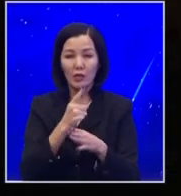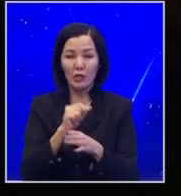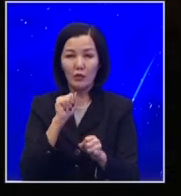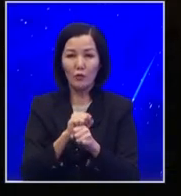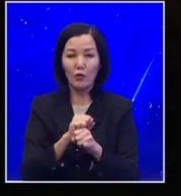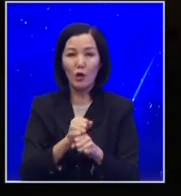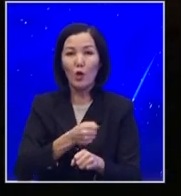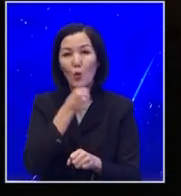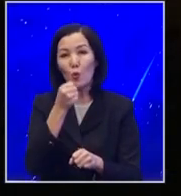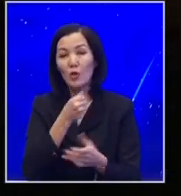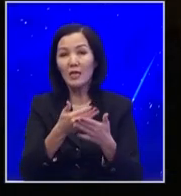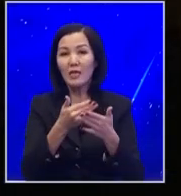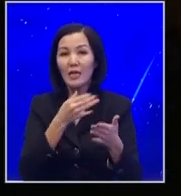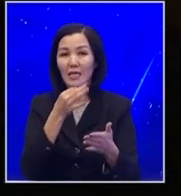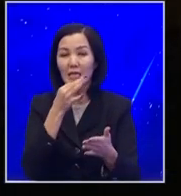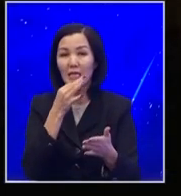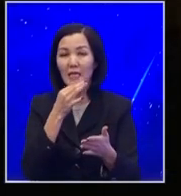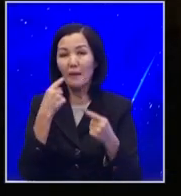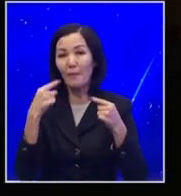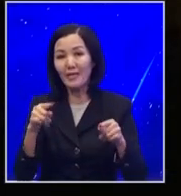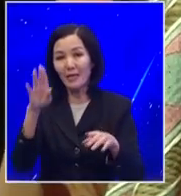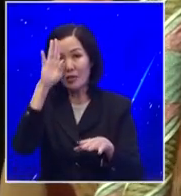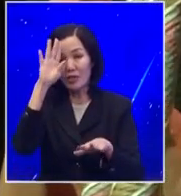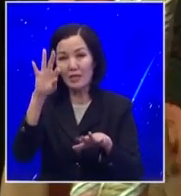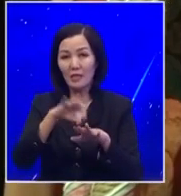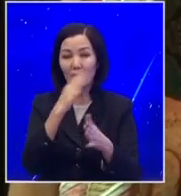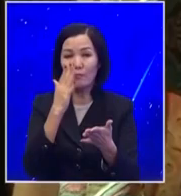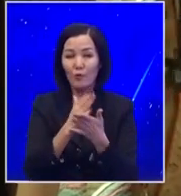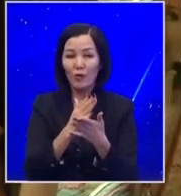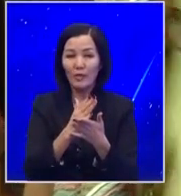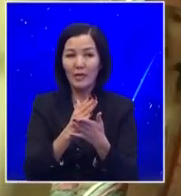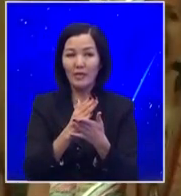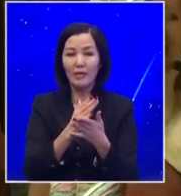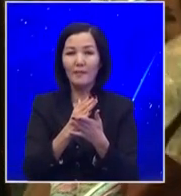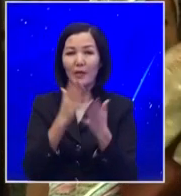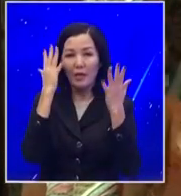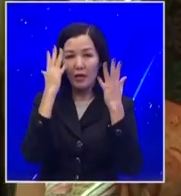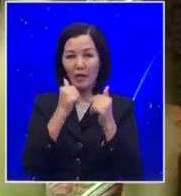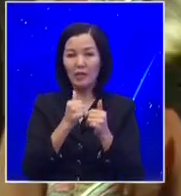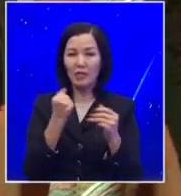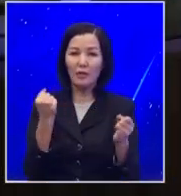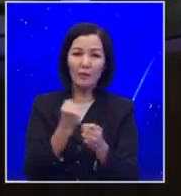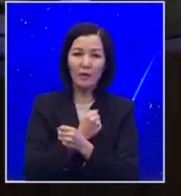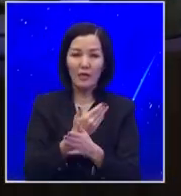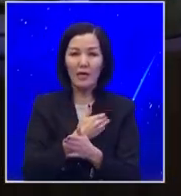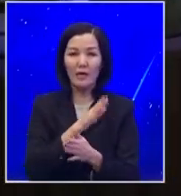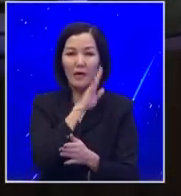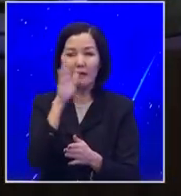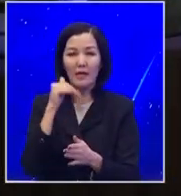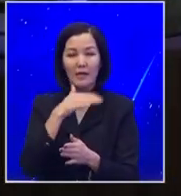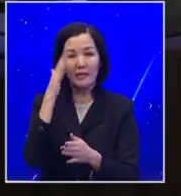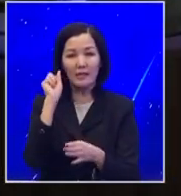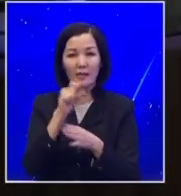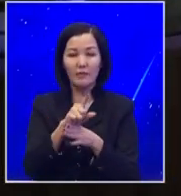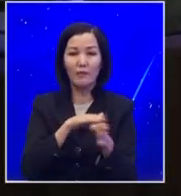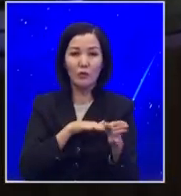сыртынан атастырып қойған. Сондықтан екеуі ғашықтық дертіне қанша өртеніп құса болса да, әке-шешенің әмірінен асып